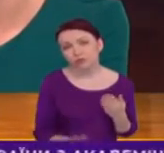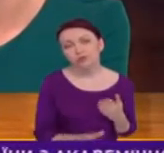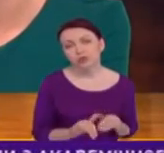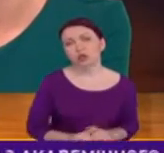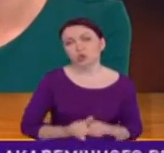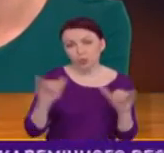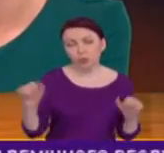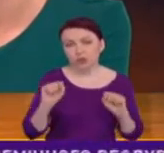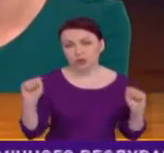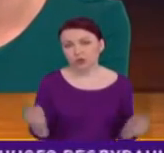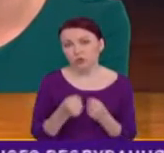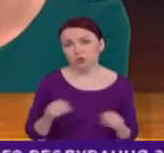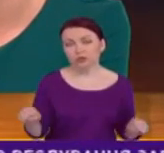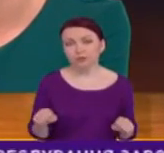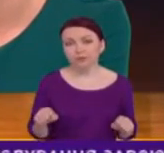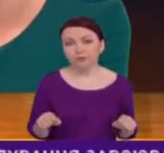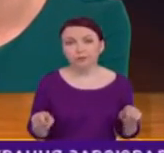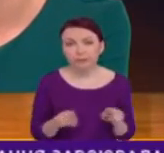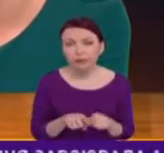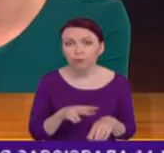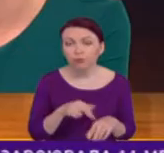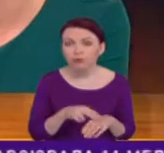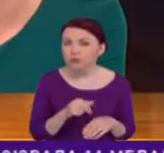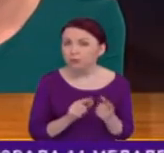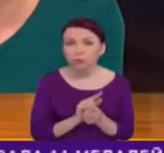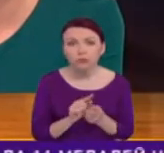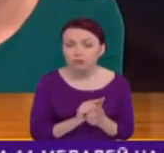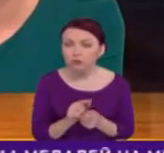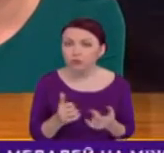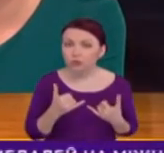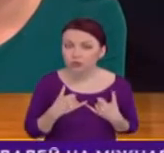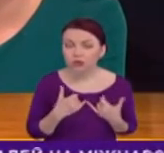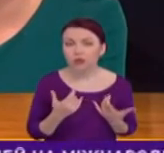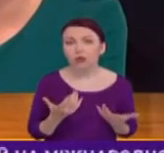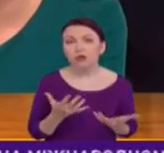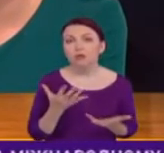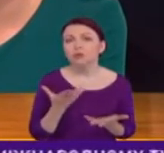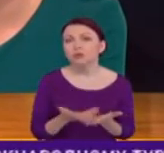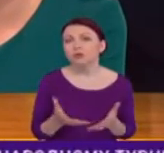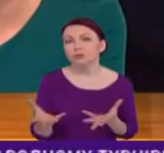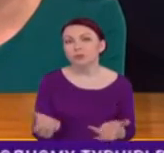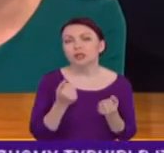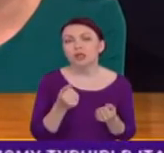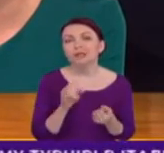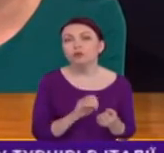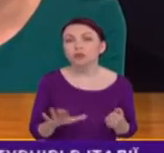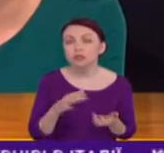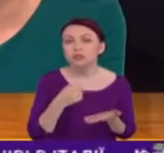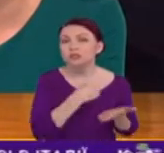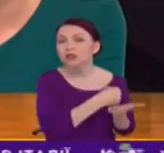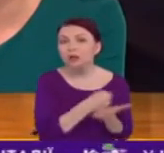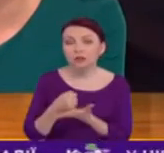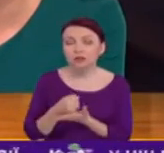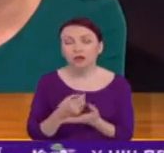нас поліція переформатувалася і зайняла більш європейські такі стандарти, так, то нам потрібно